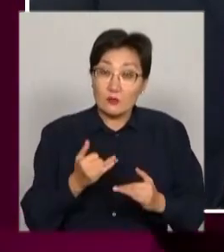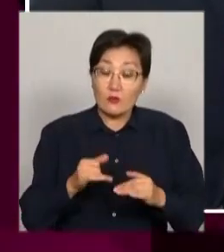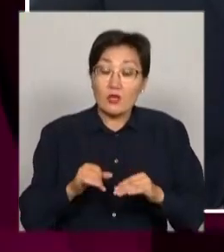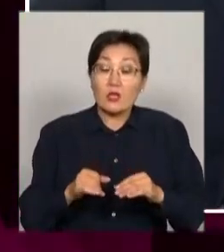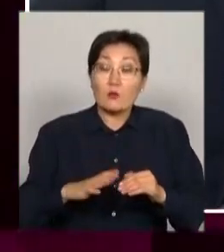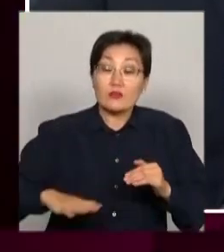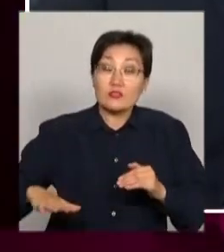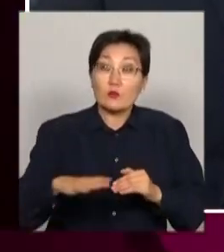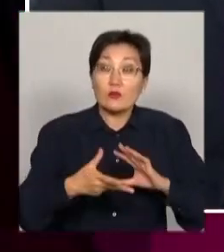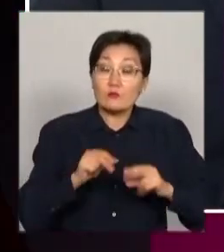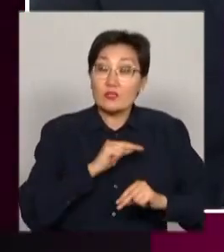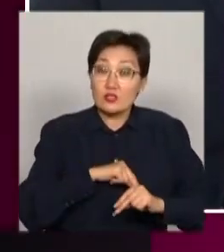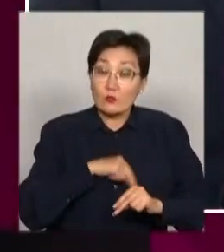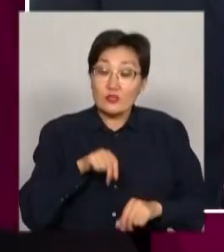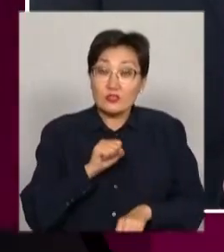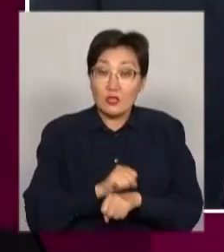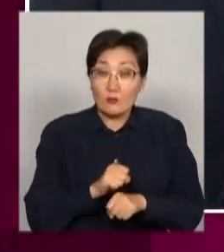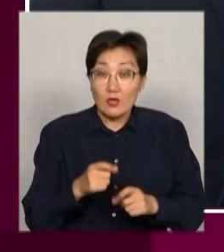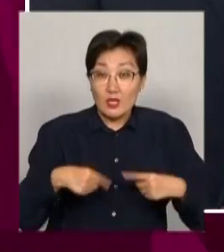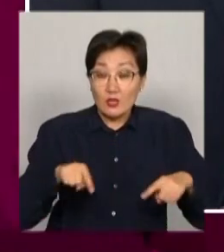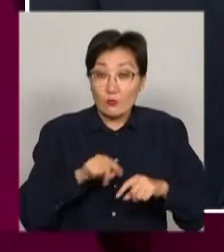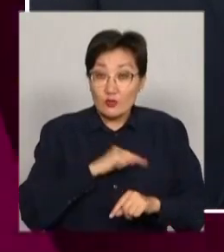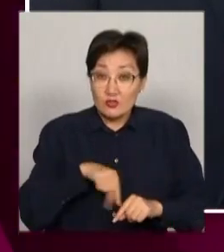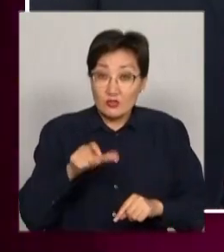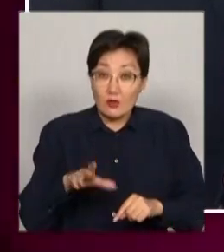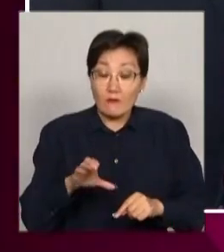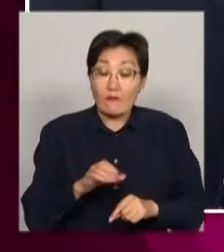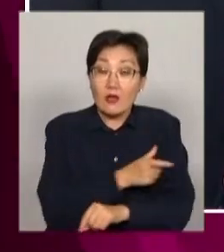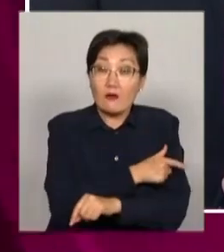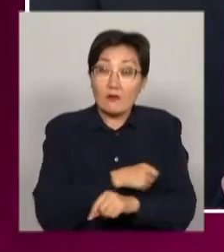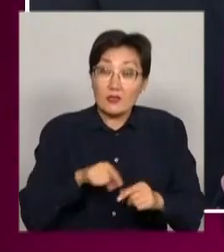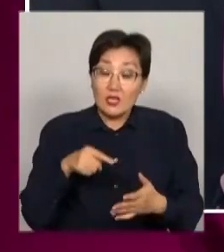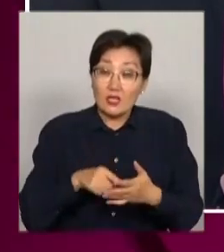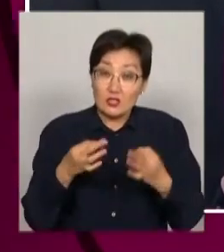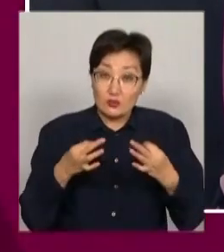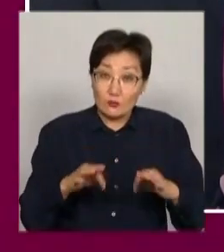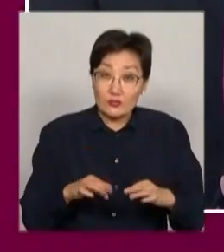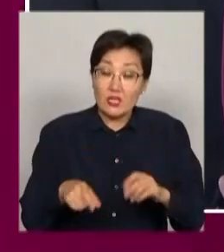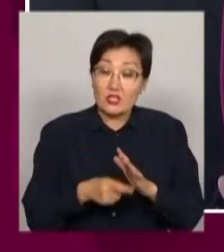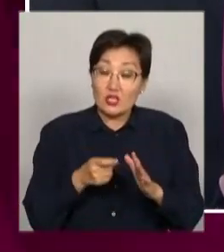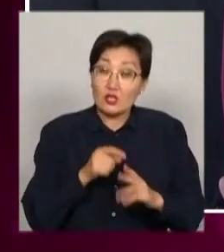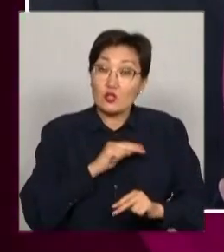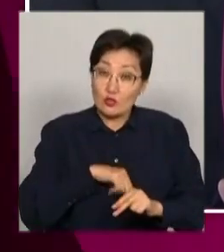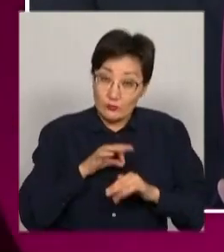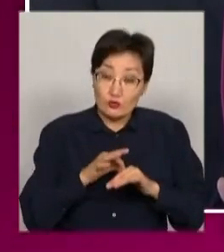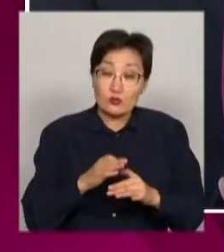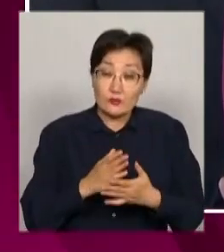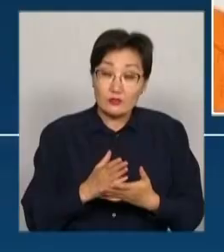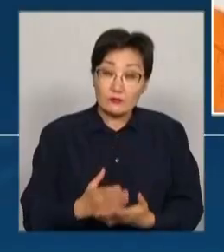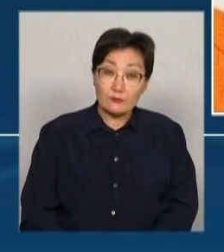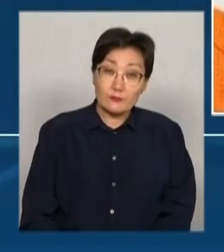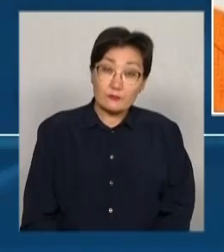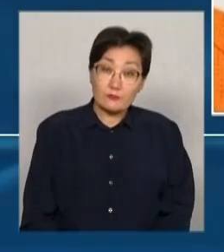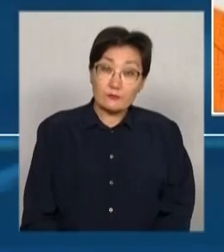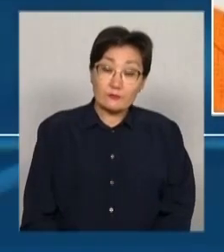кеніш аумағында барлық жұмыстар тоқтатылып, компания қызметкерлері вахталық қалашыққа жіберілген. Тергеу жұмыстары жүргізіліп жатыр.